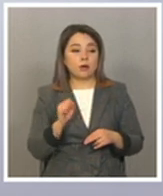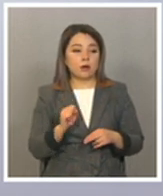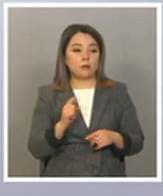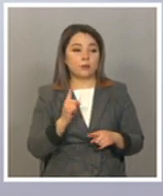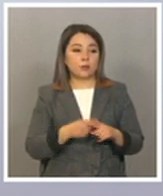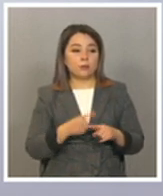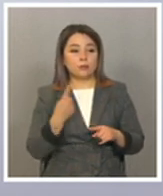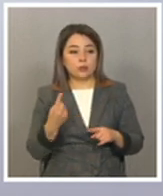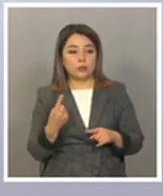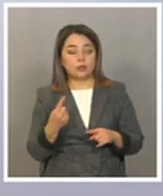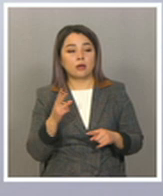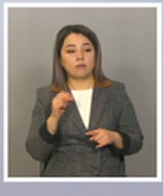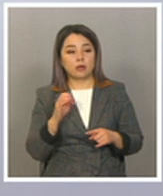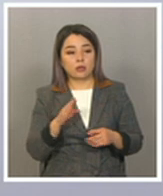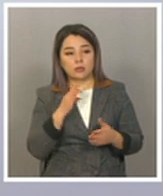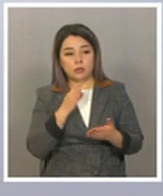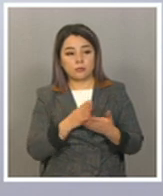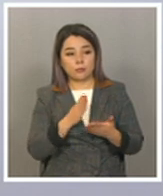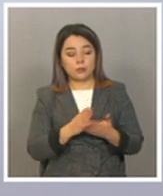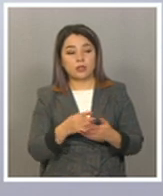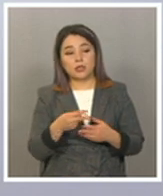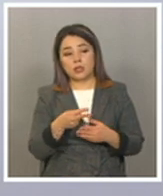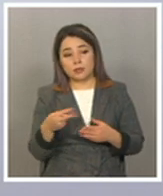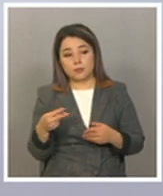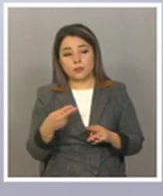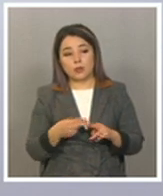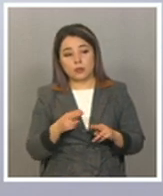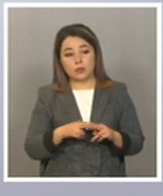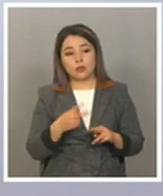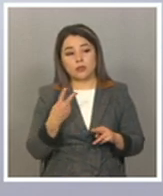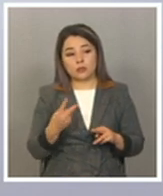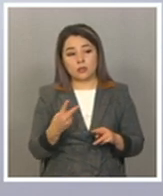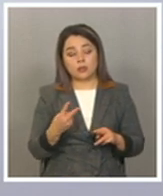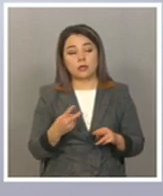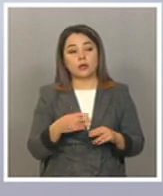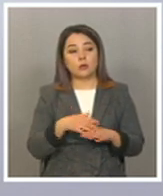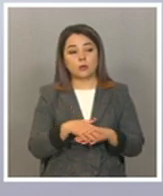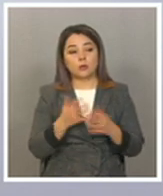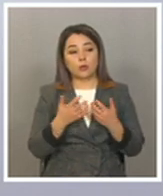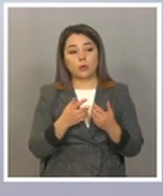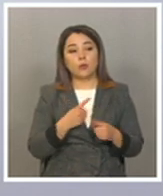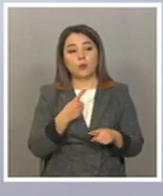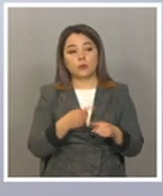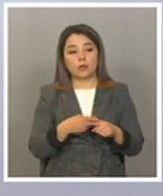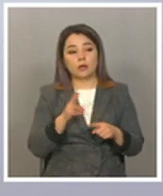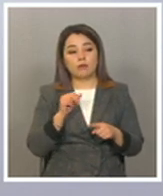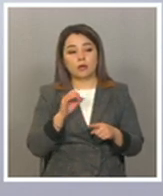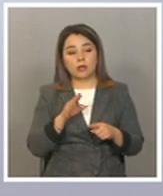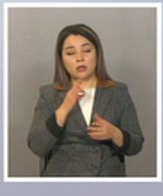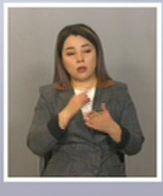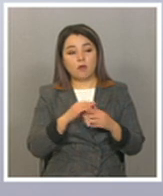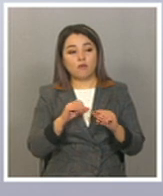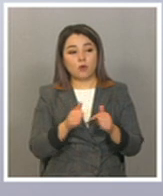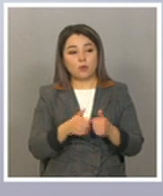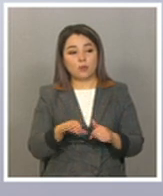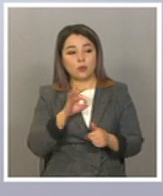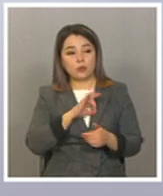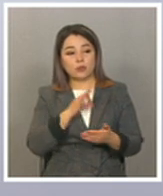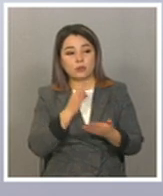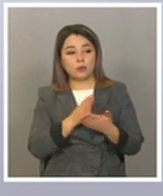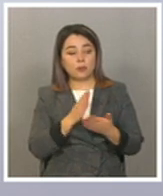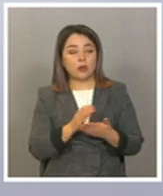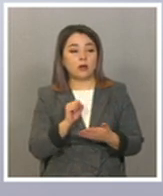плюс 1-дің квадраты тең. Бұл жерде 2 өрнектің қосынысының квадратын формуласын қолданамыз.